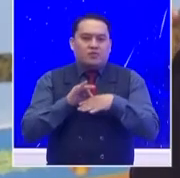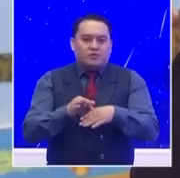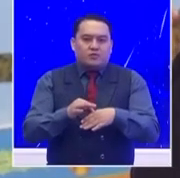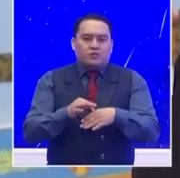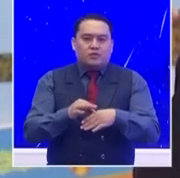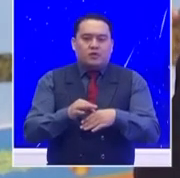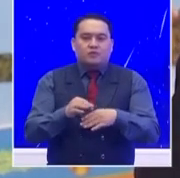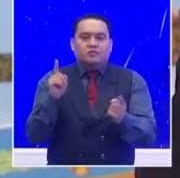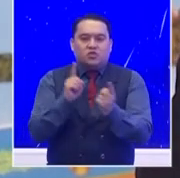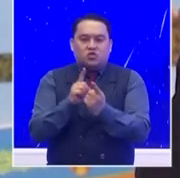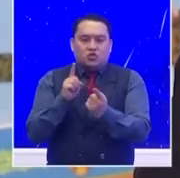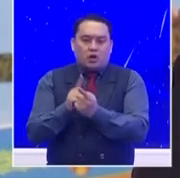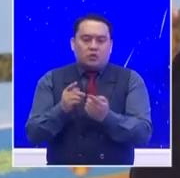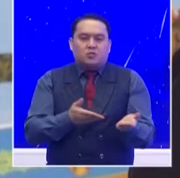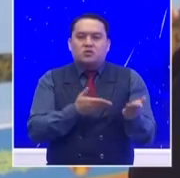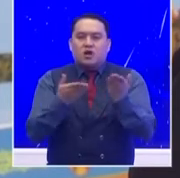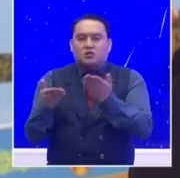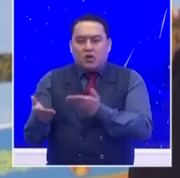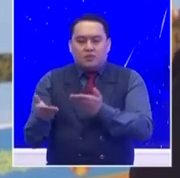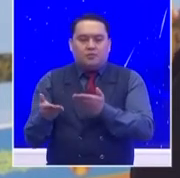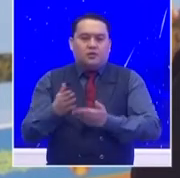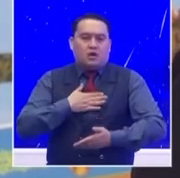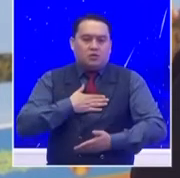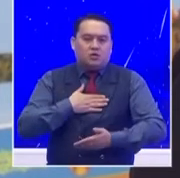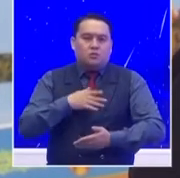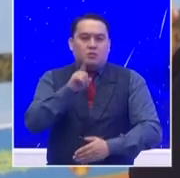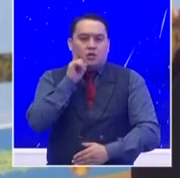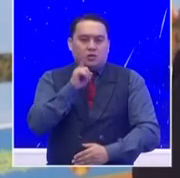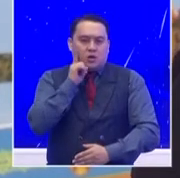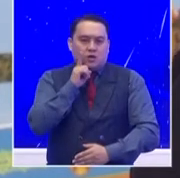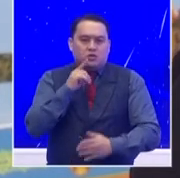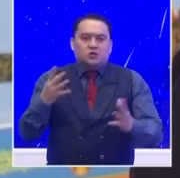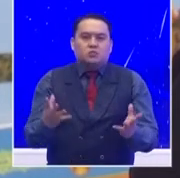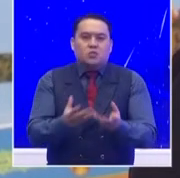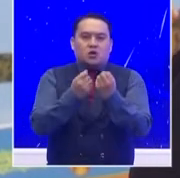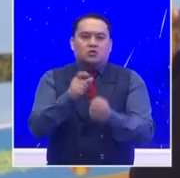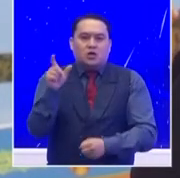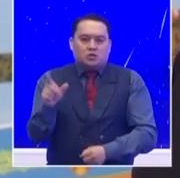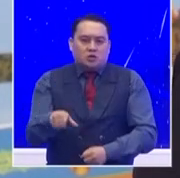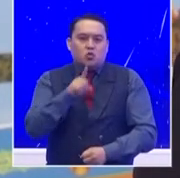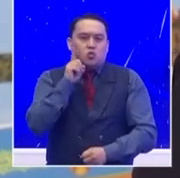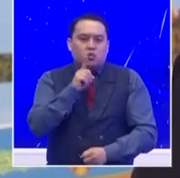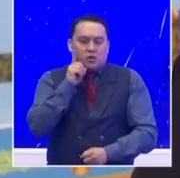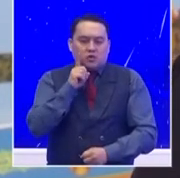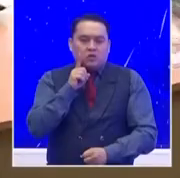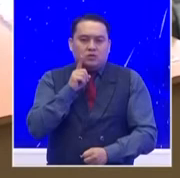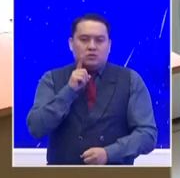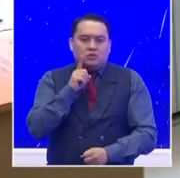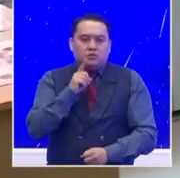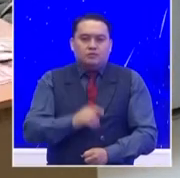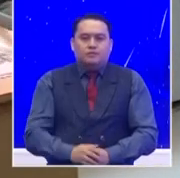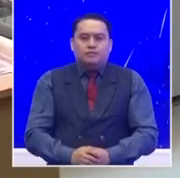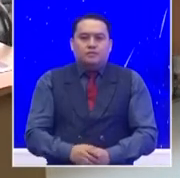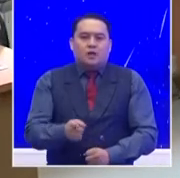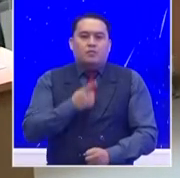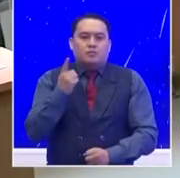открытых дверей приглашаем наших молодых спасателей юных спасателей мастер